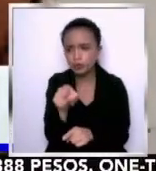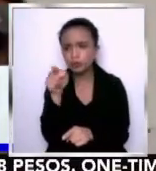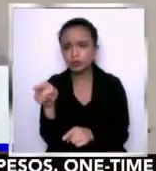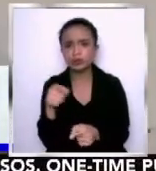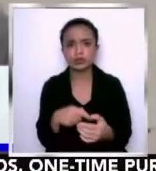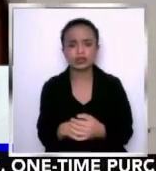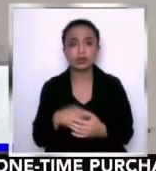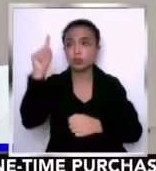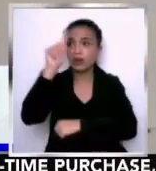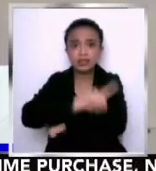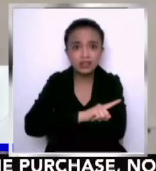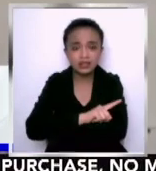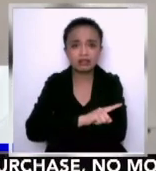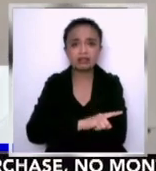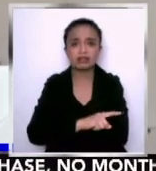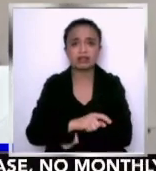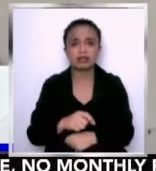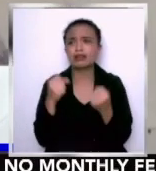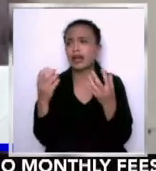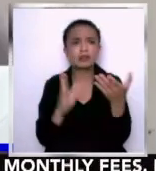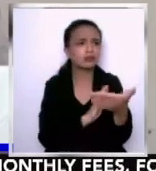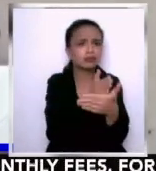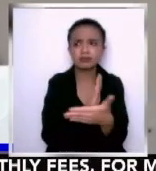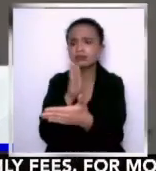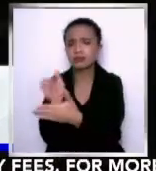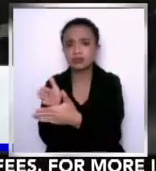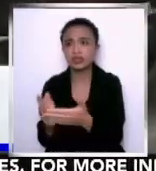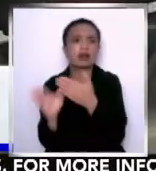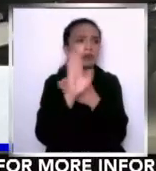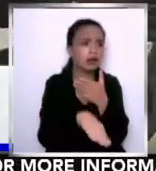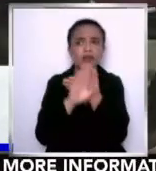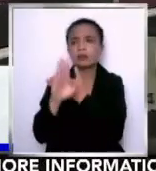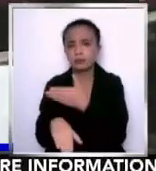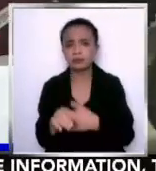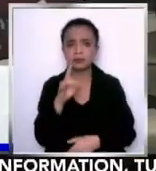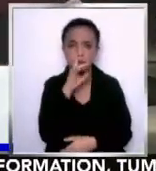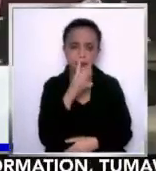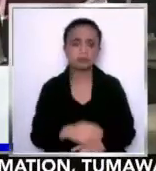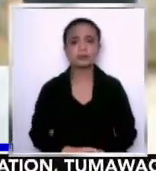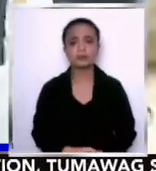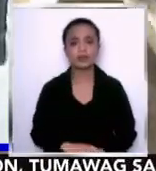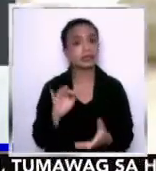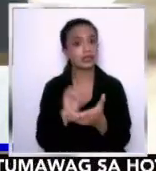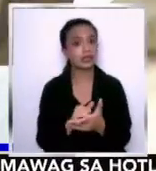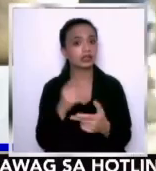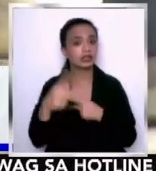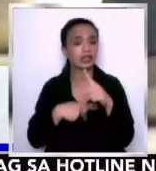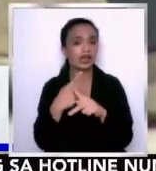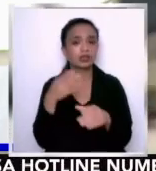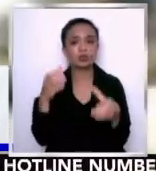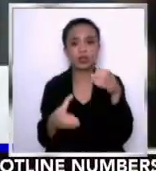sir, ilan yung pinupuntahan namin eh. Babalik-balik kami. Ang mga ganitong kaso ang ayaw na raw mangyari